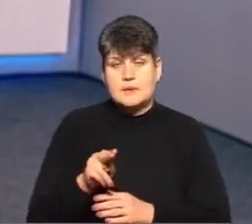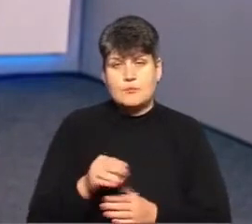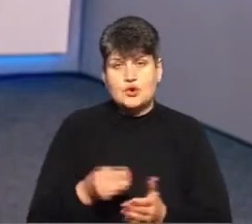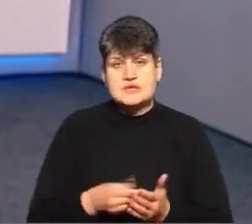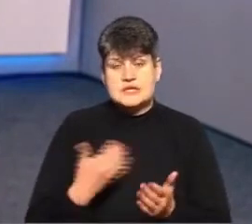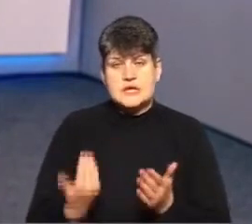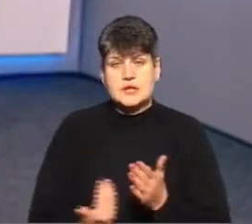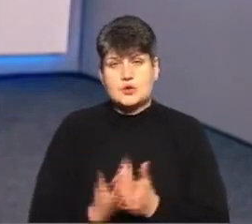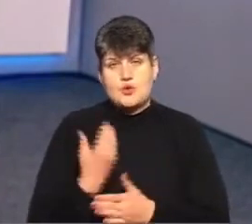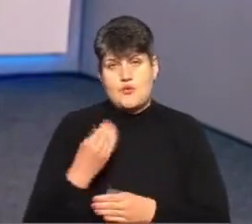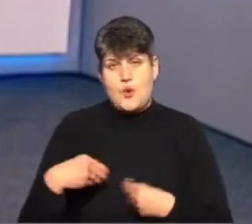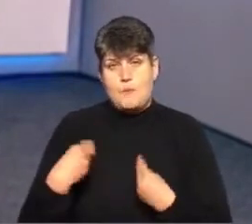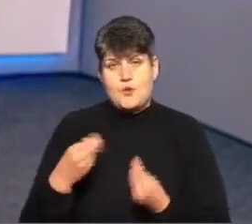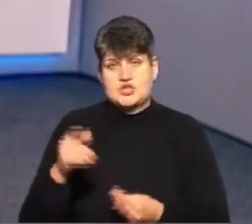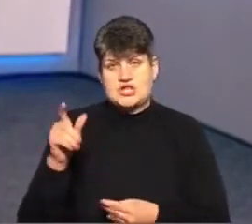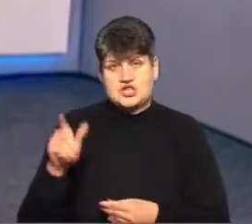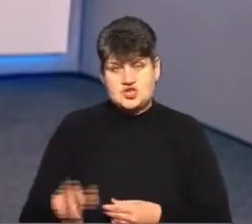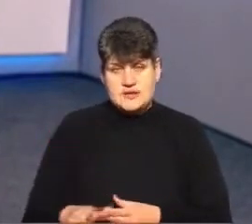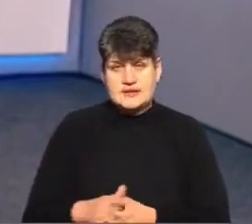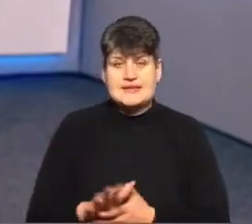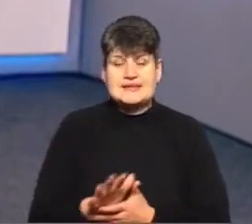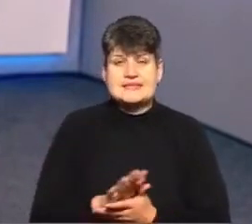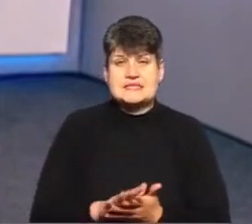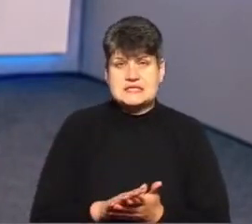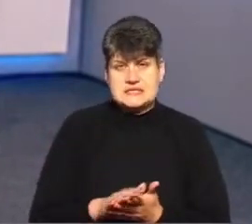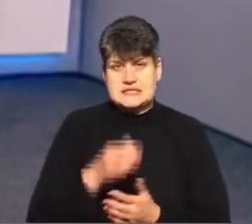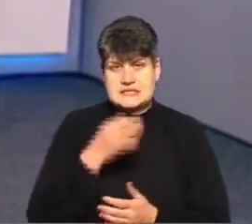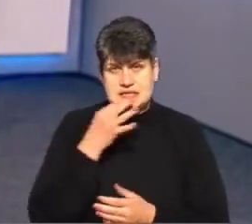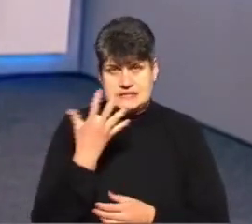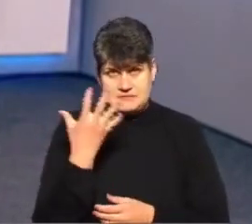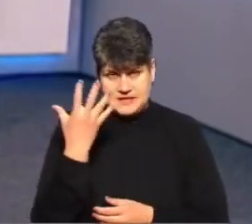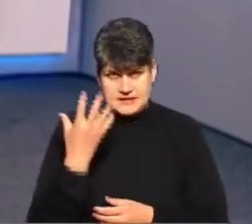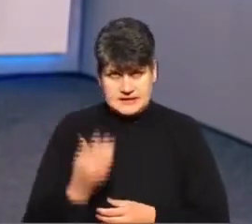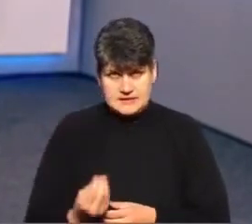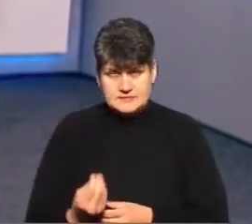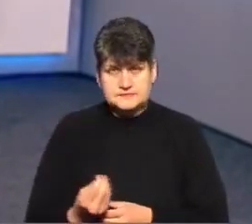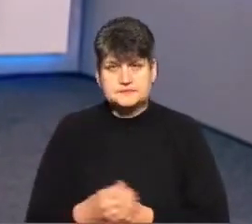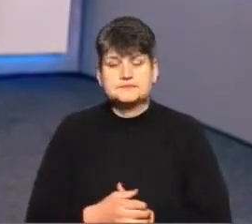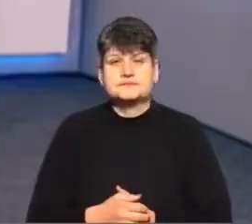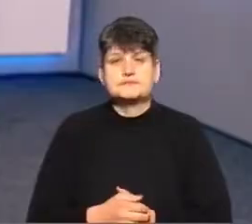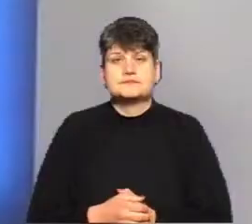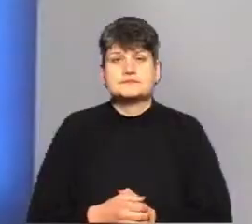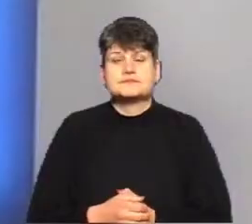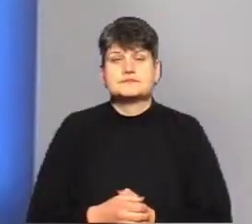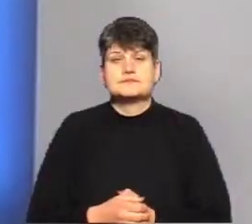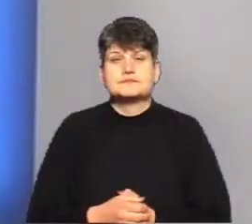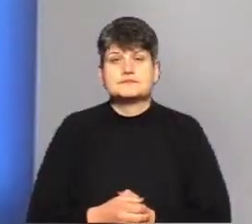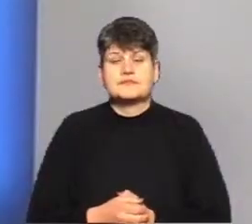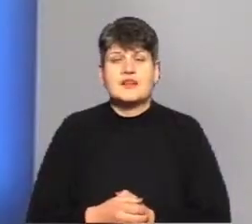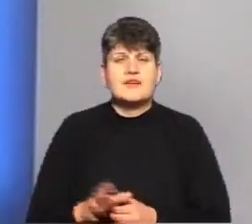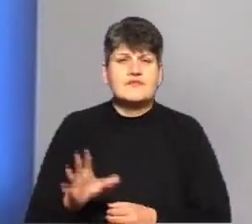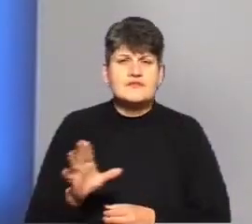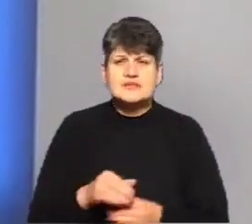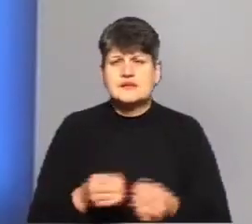постачальника. Заявлені за 5 днів до кінця місяця. Так. Все настільки просто,